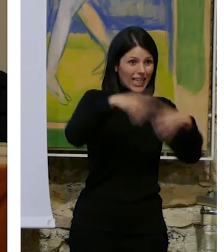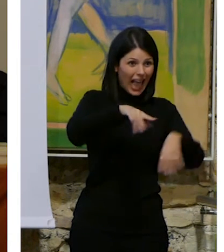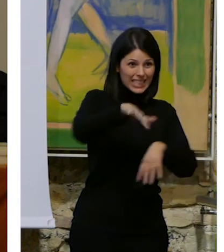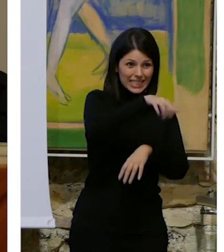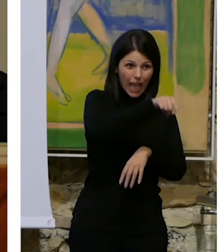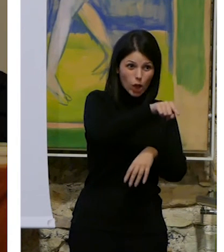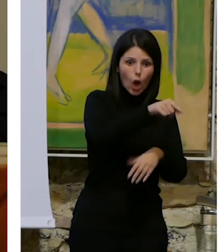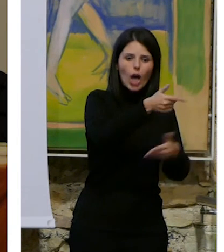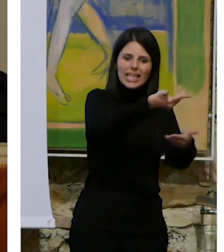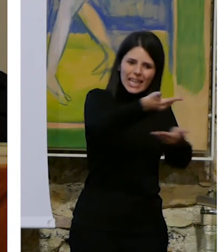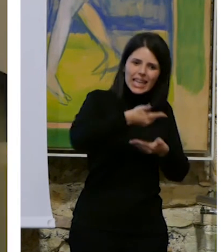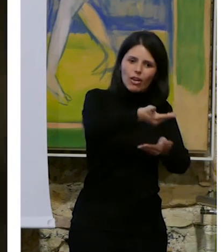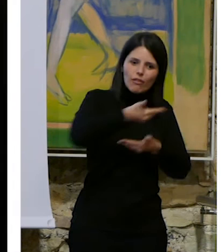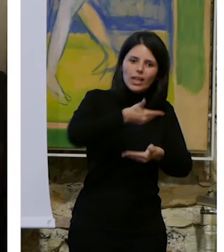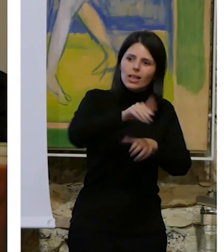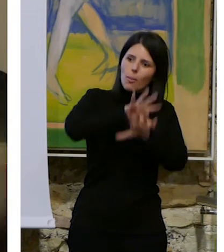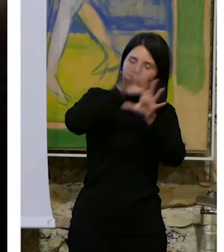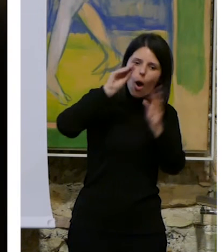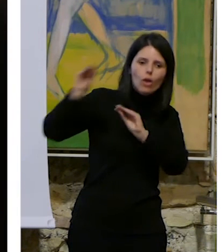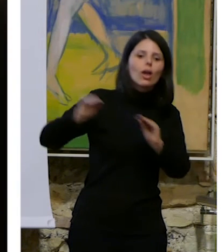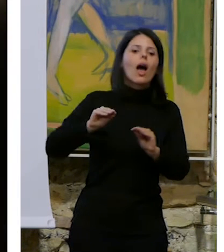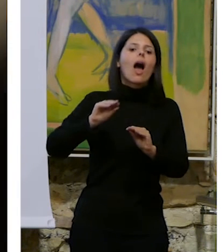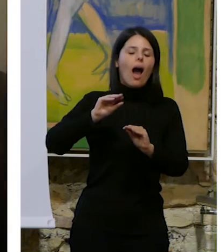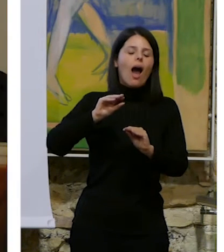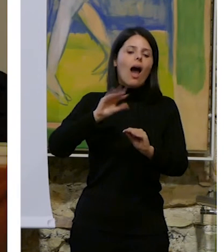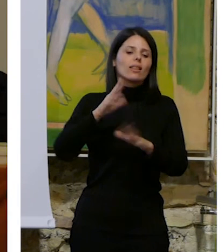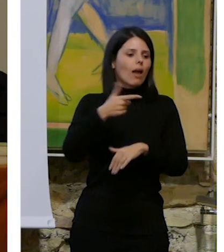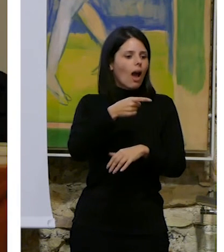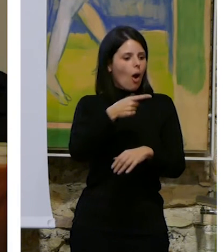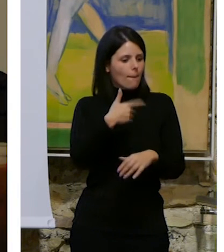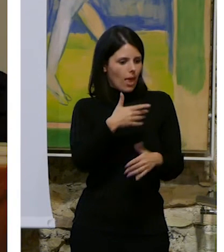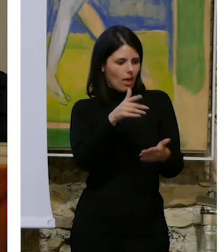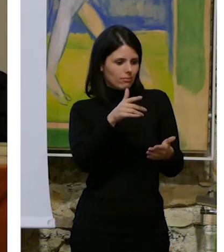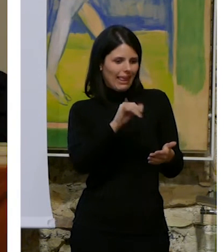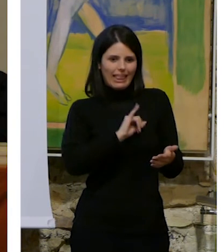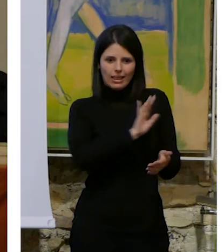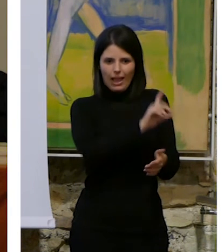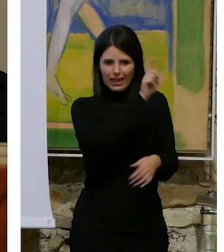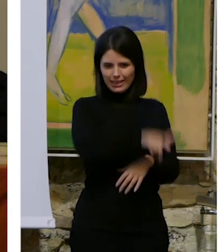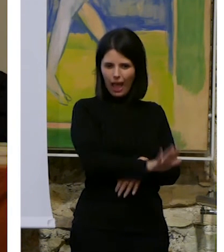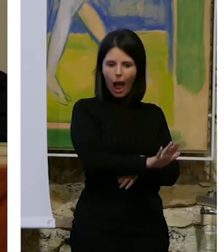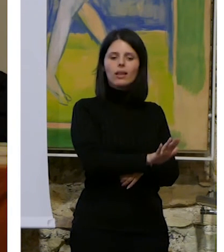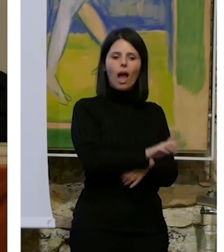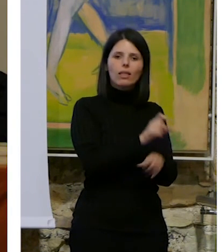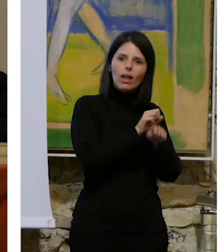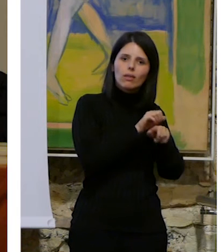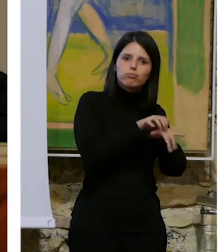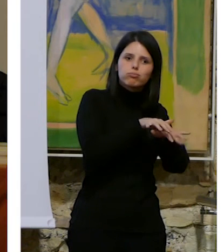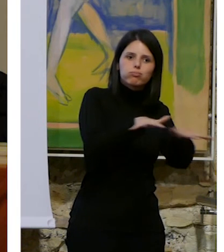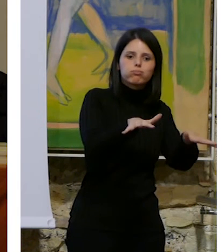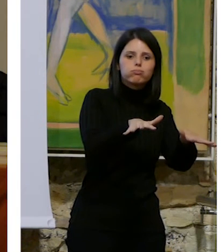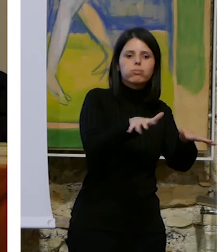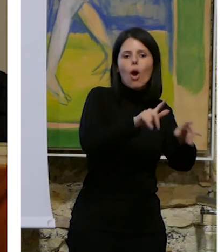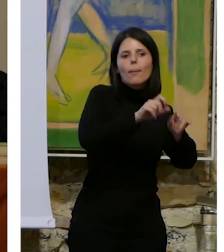bravi a avere catturato questa identità nostra, fantastico, e portare questo know-how